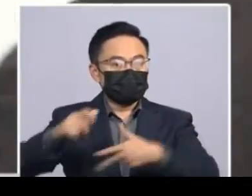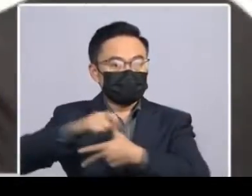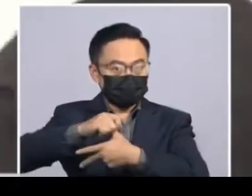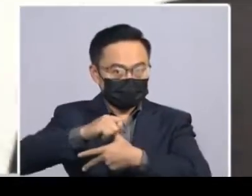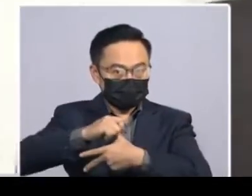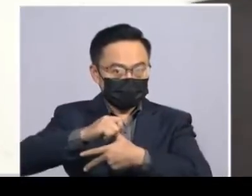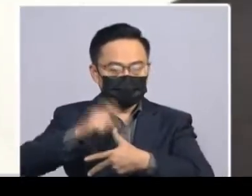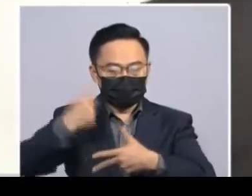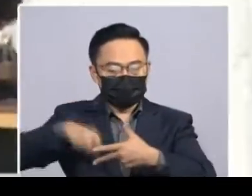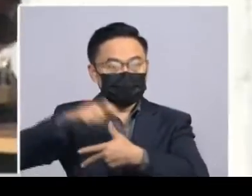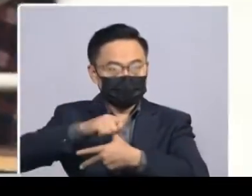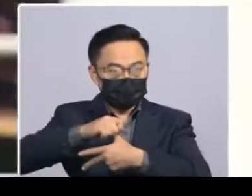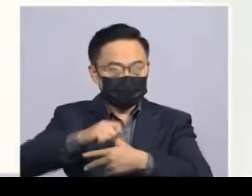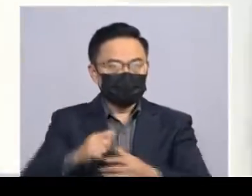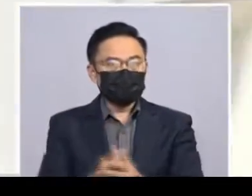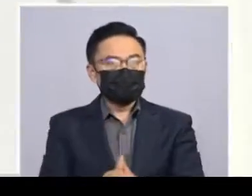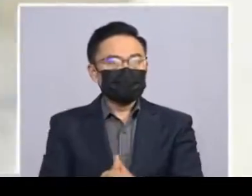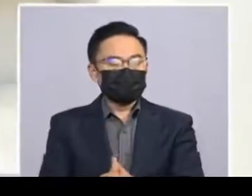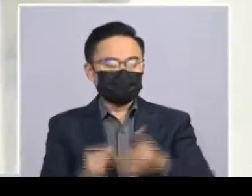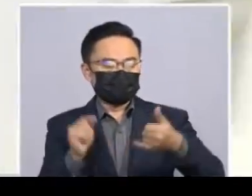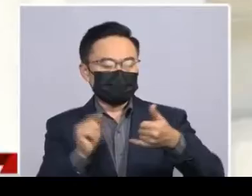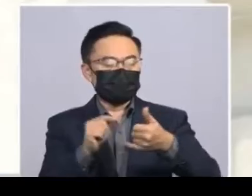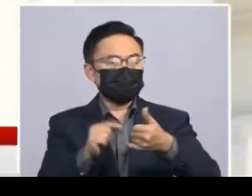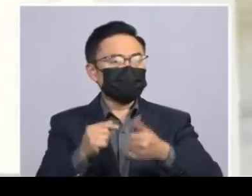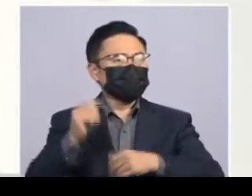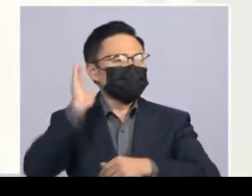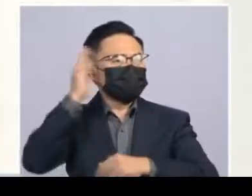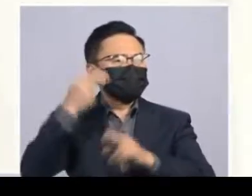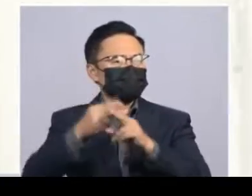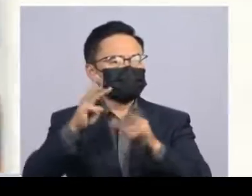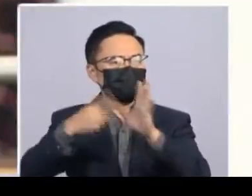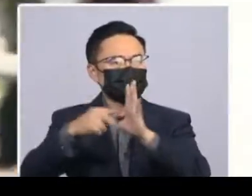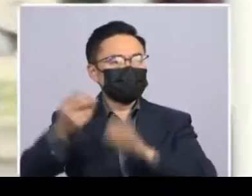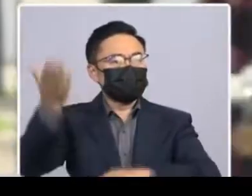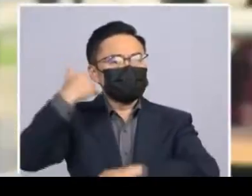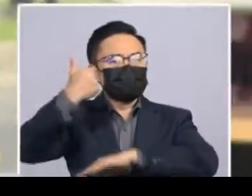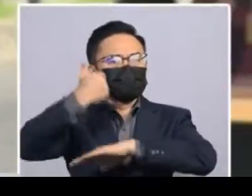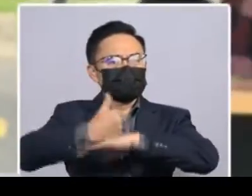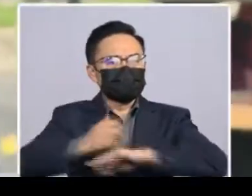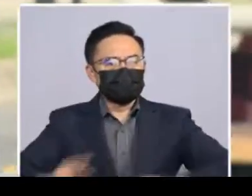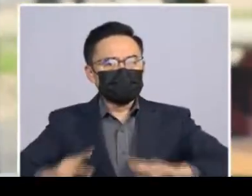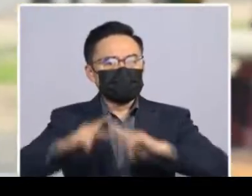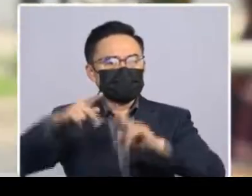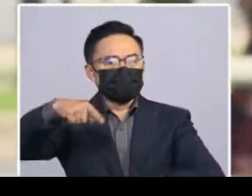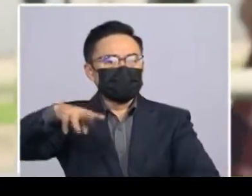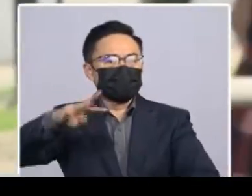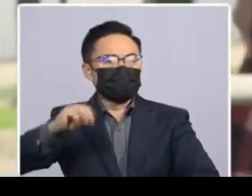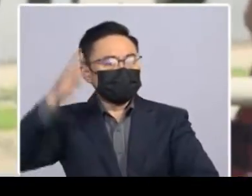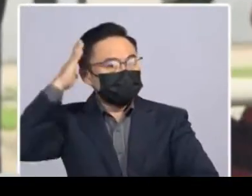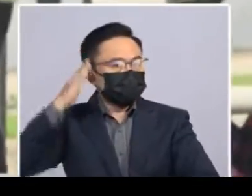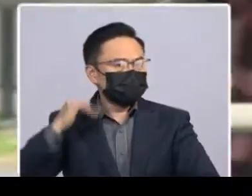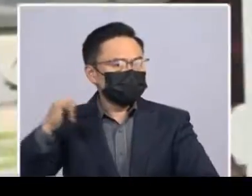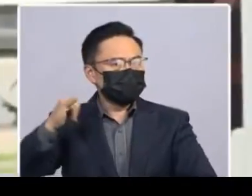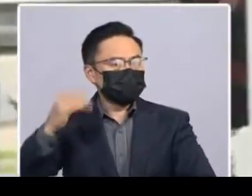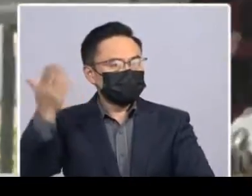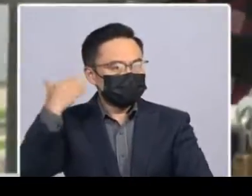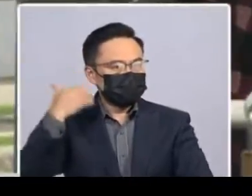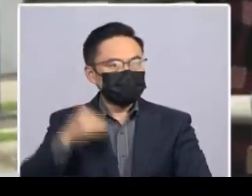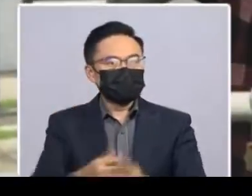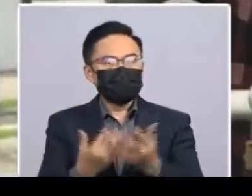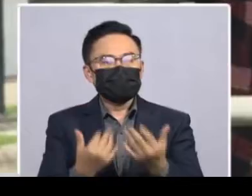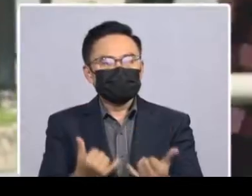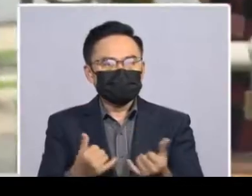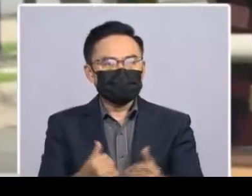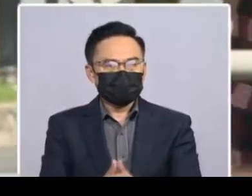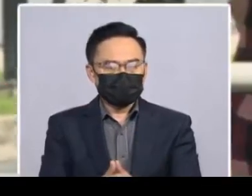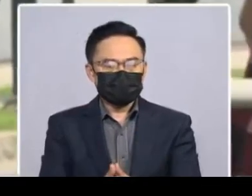เป็นอดีตรัฐมนตรีว่าการกระทรวงพัฒนาสังคมและความมั่นคงของมนุษย์ค่ะเดินออกมาพร้อมกับคนใกล้ชิดที่มาให้กำลัง